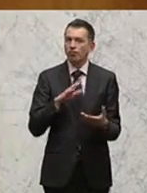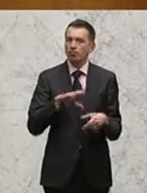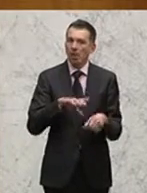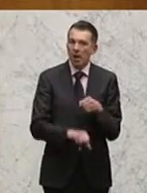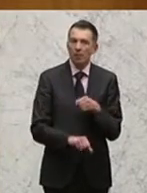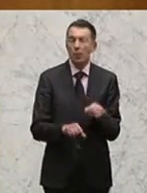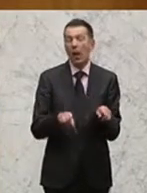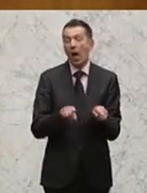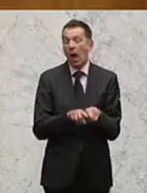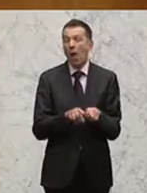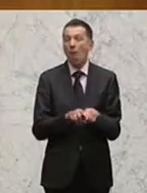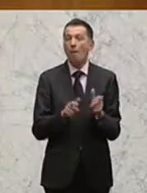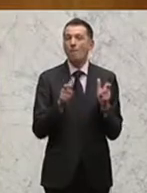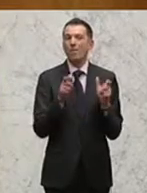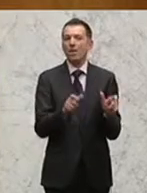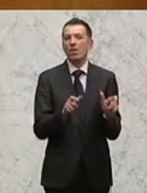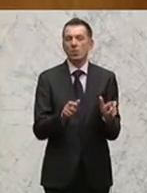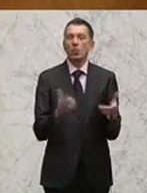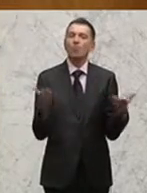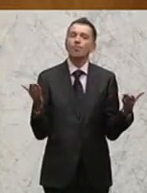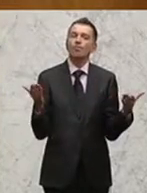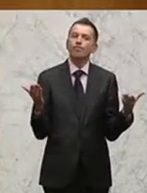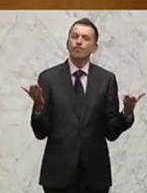Und Prävention muss beginnen